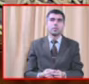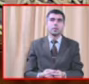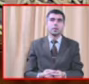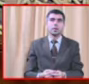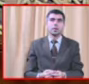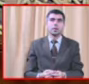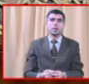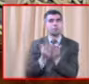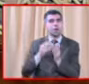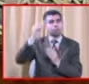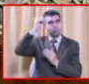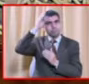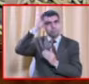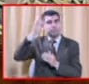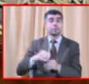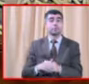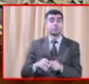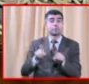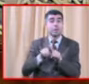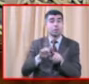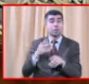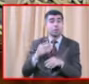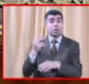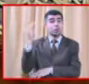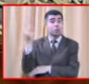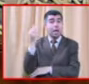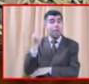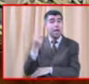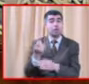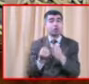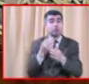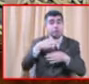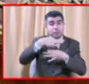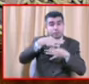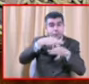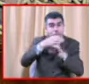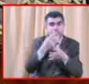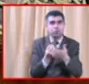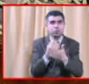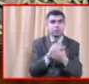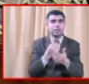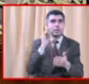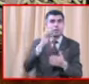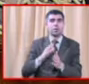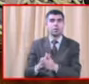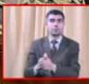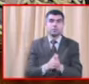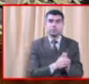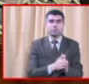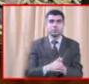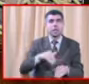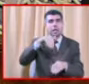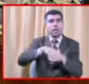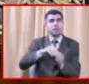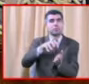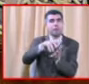إذا لم يكن، نريد قوية البحث العلمي بالجامعة للسيدات والسادة النواب محترمين من فريق الأصالة والمعاصرة. السيد نائب، تفضل.